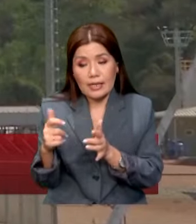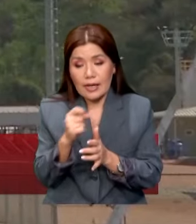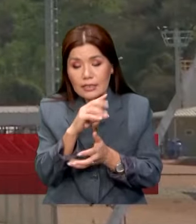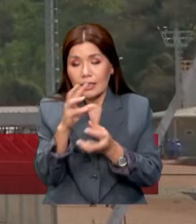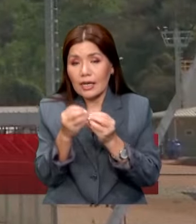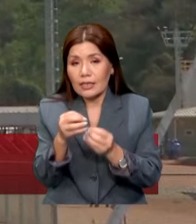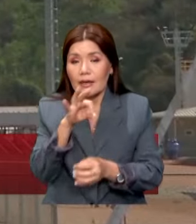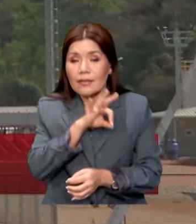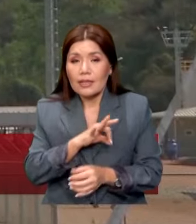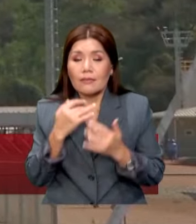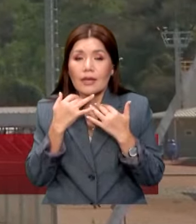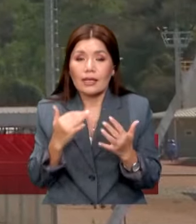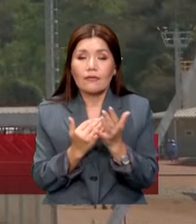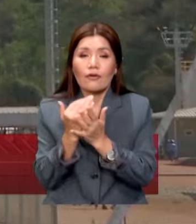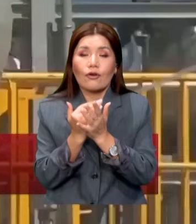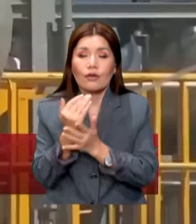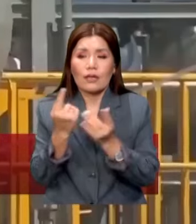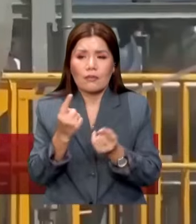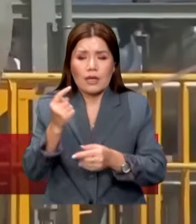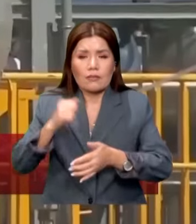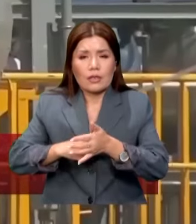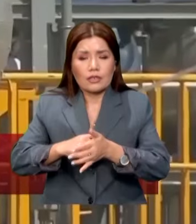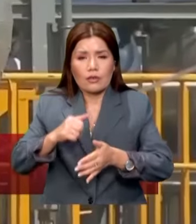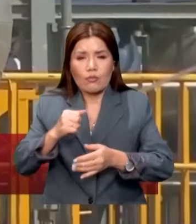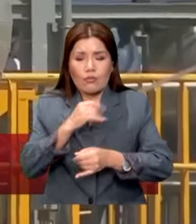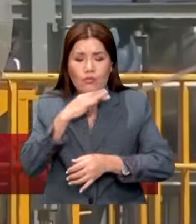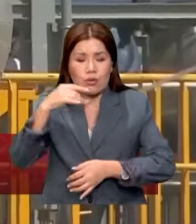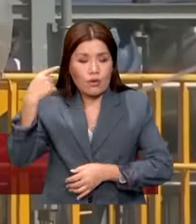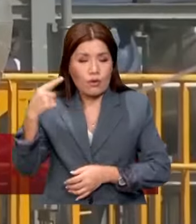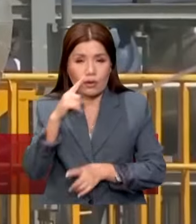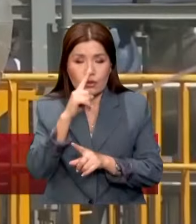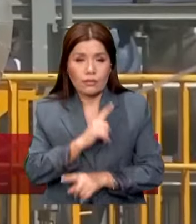конечных потребителей не повышались по необоснованным причинам.